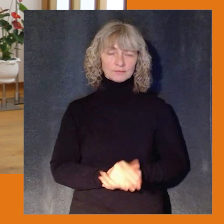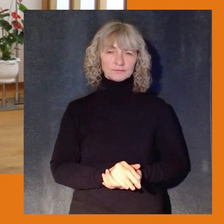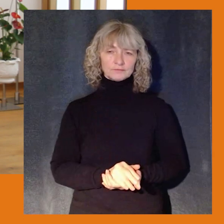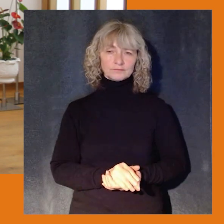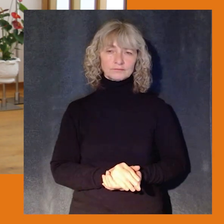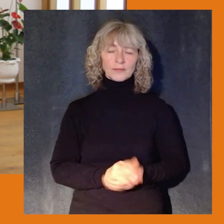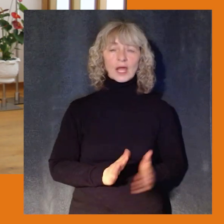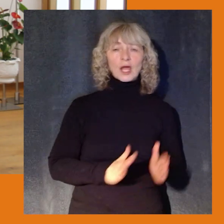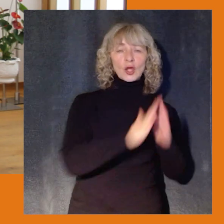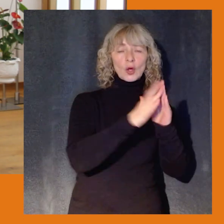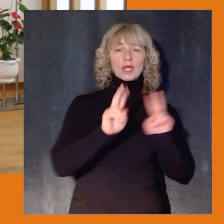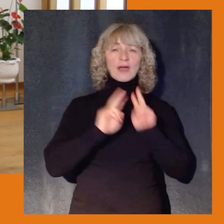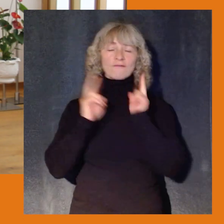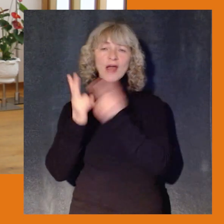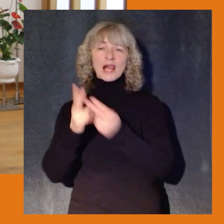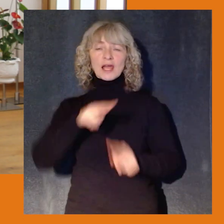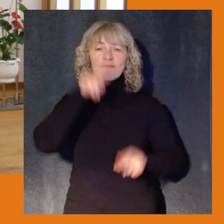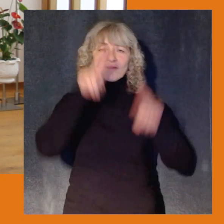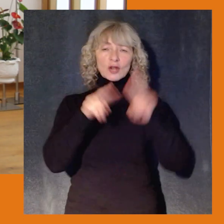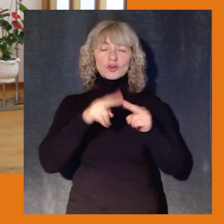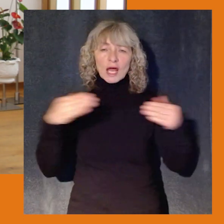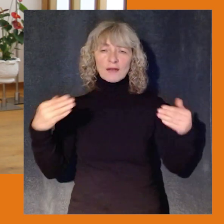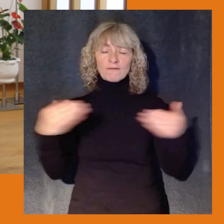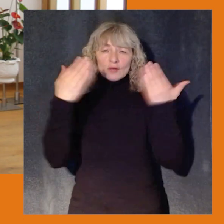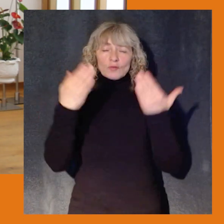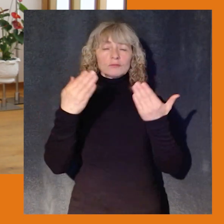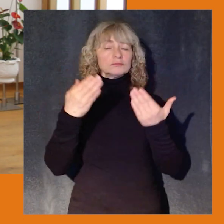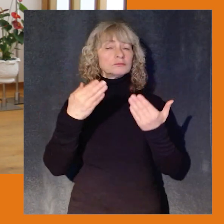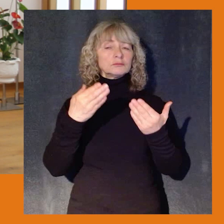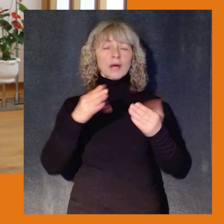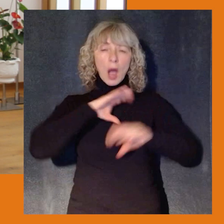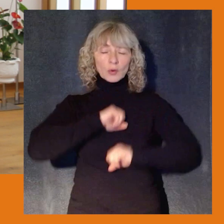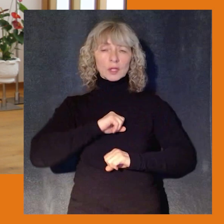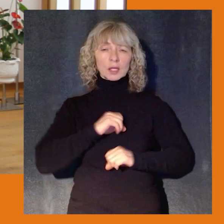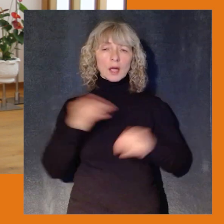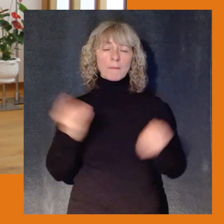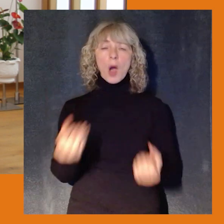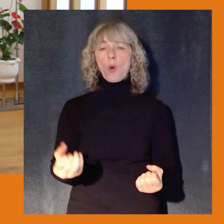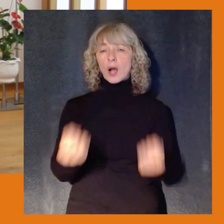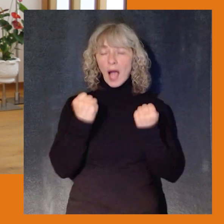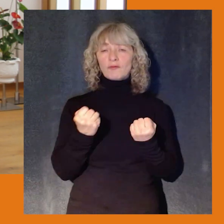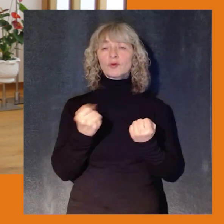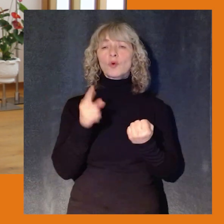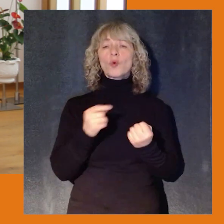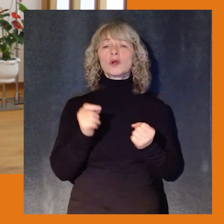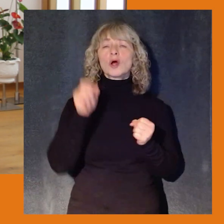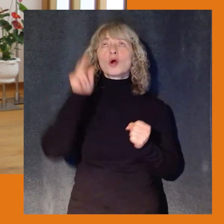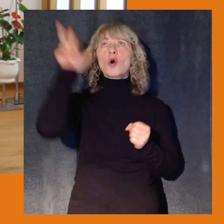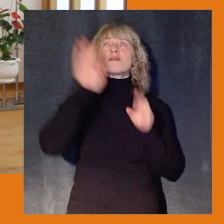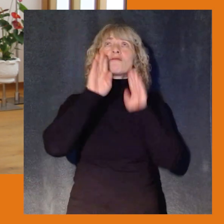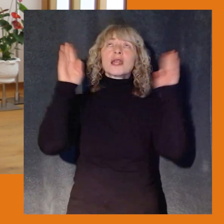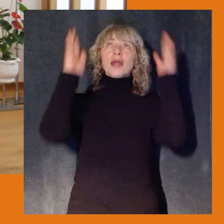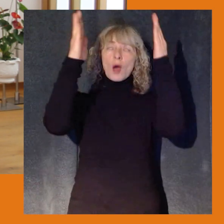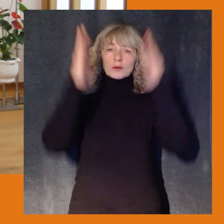Die Verschiedenheit und die Widersprüchlichkeit in der Kirche und in der Welt auszuhalten, kostet viel Kraft